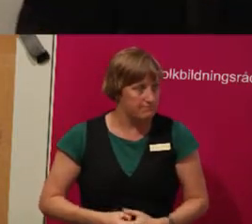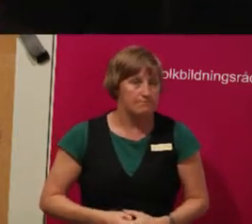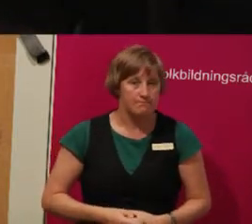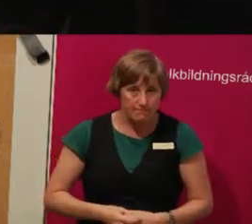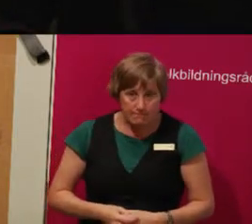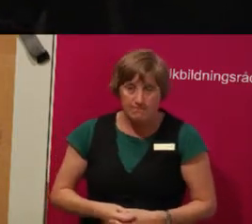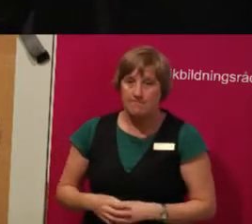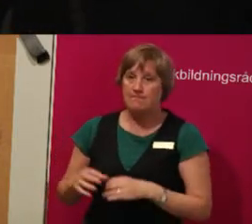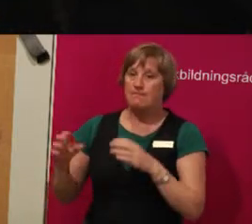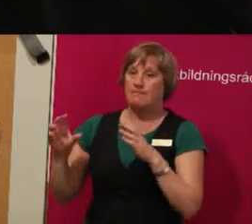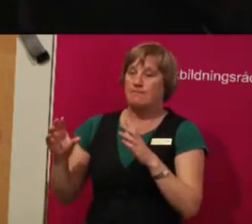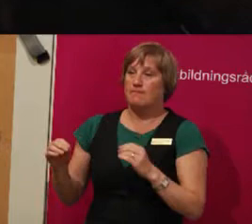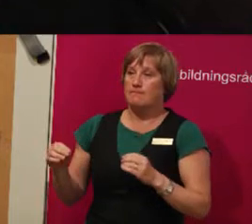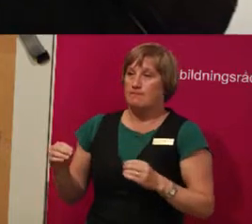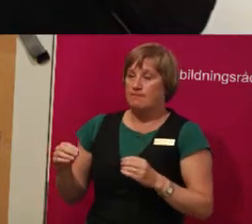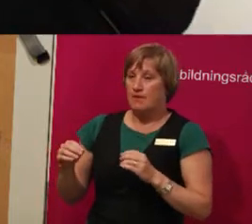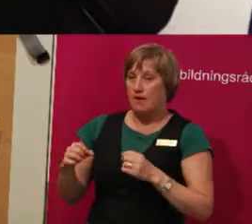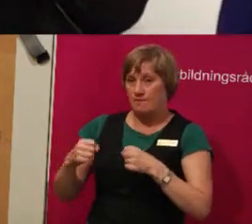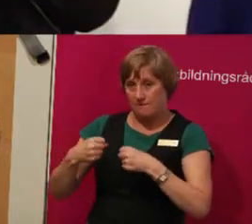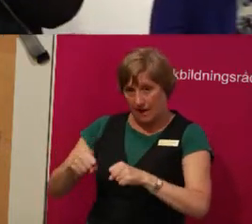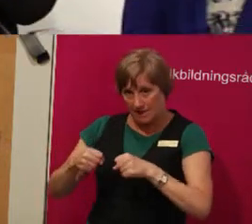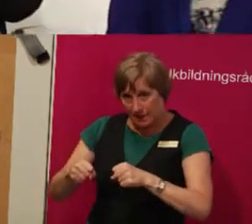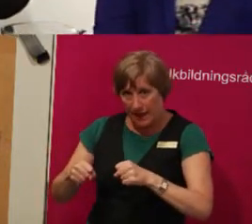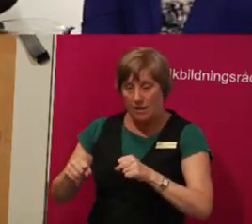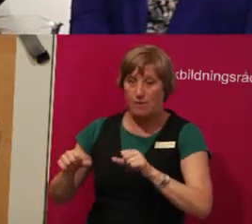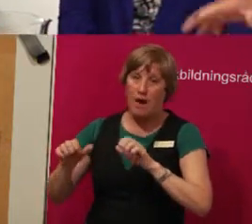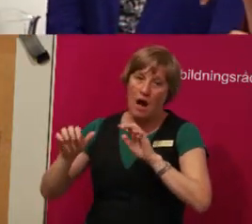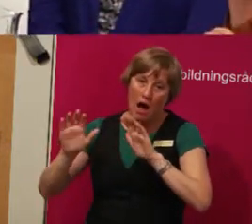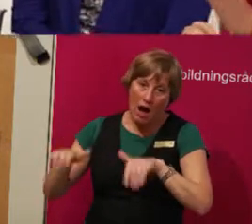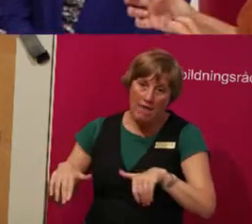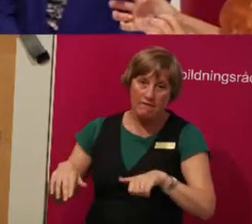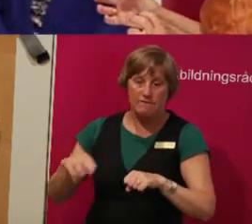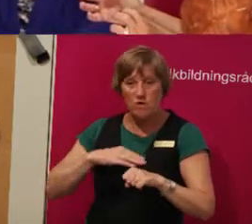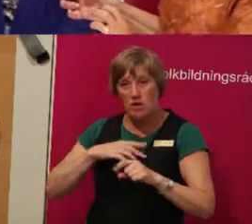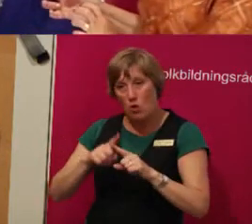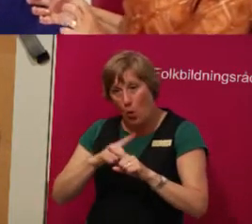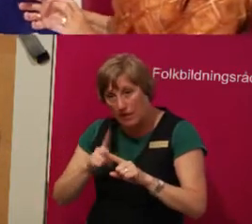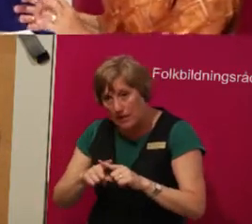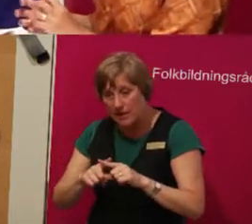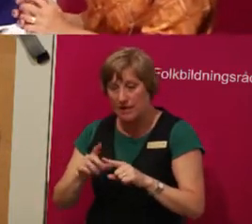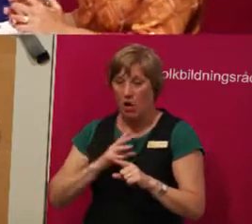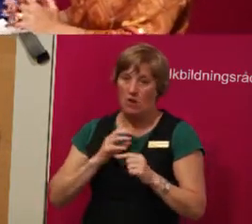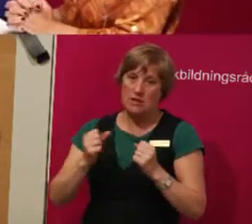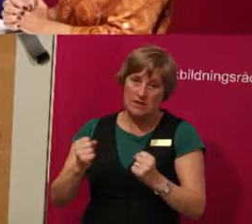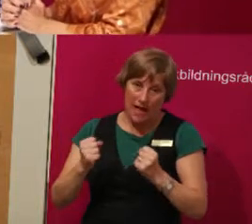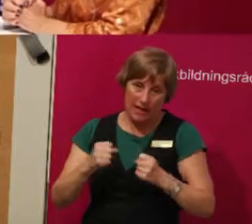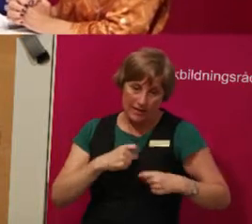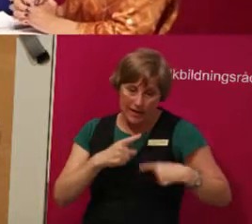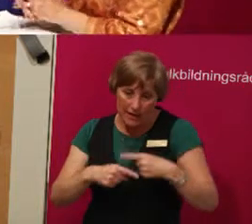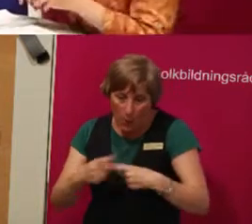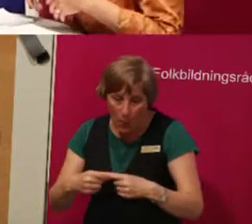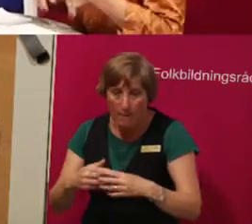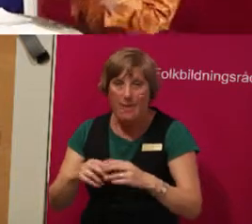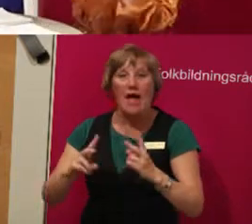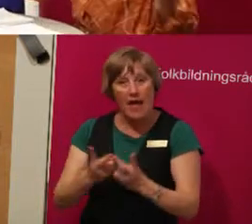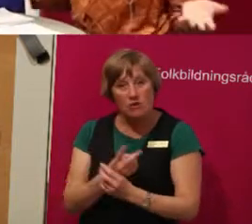Jag tänker så här, en verksamhet som har funnits så länge och som har en stark tradition behöver ju också utvecklas.